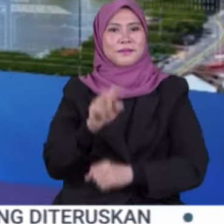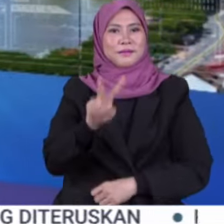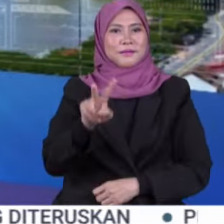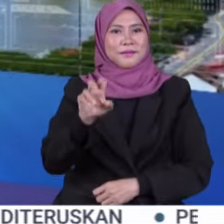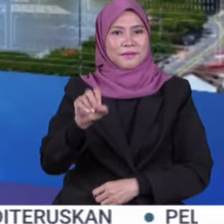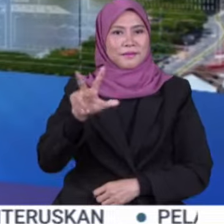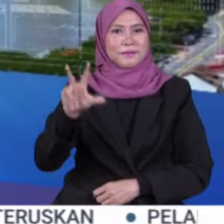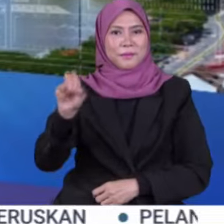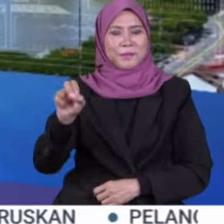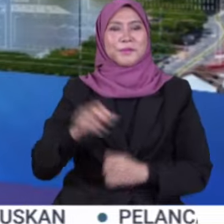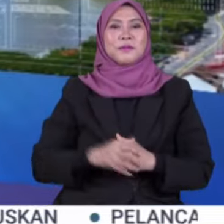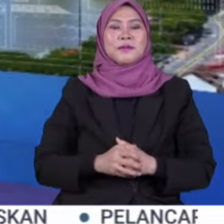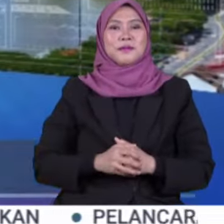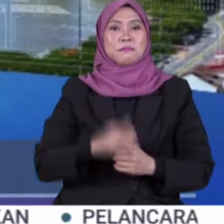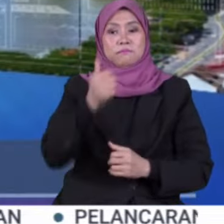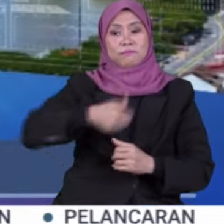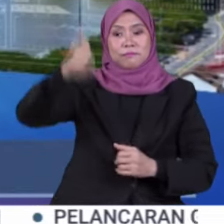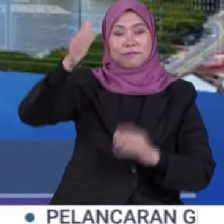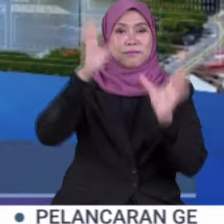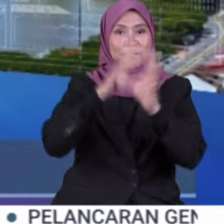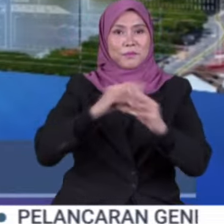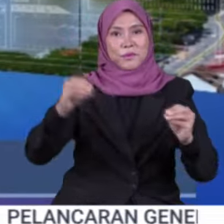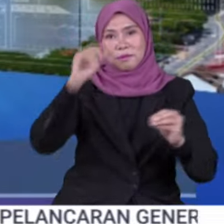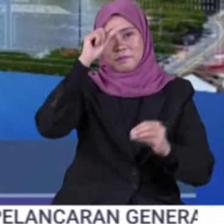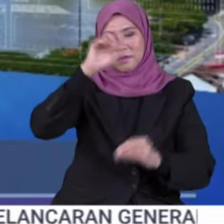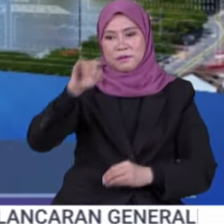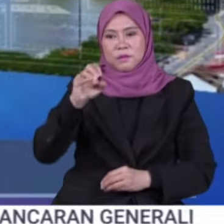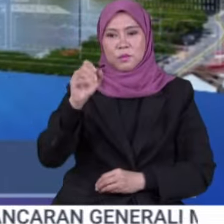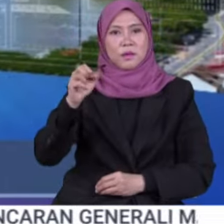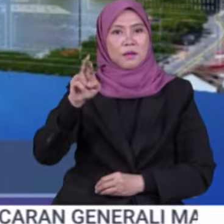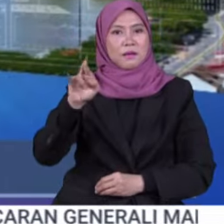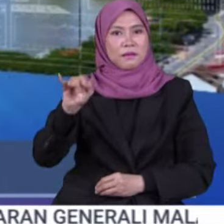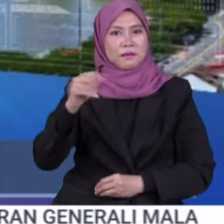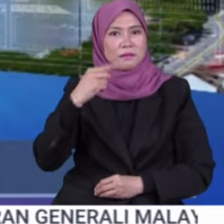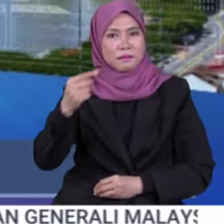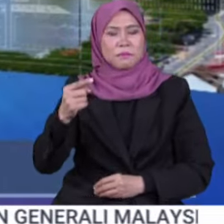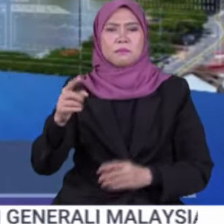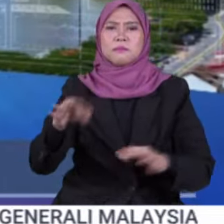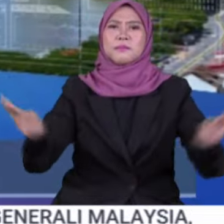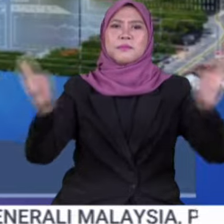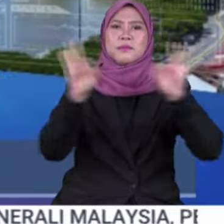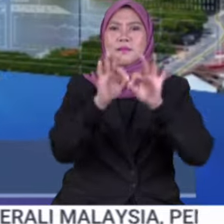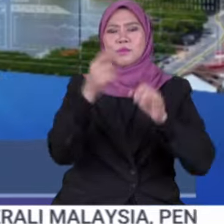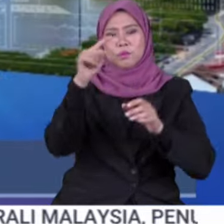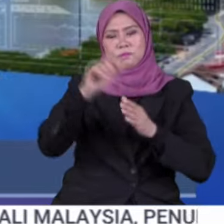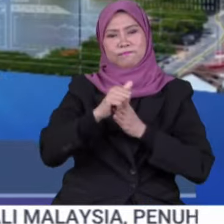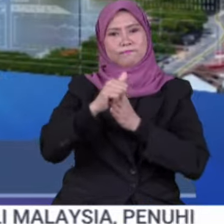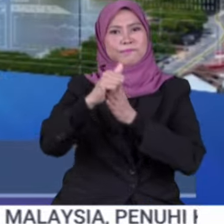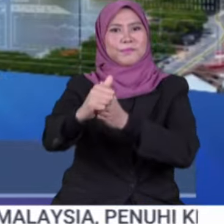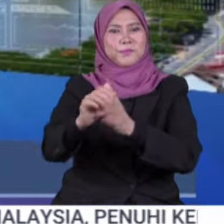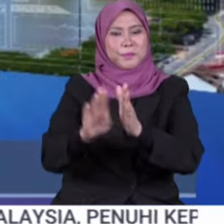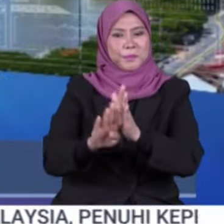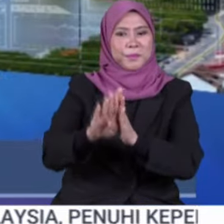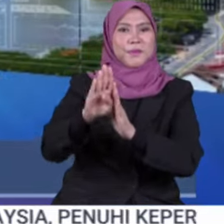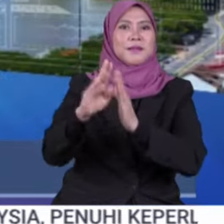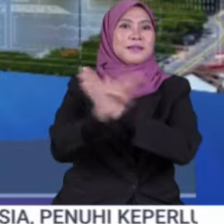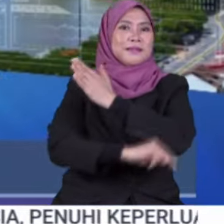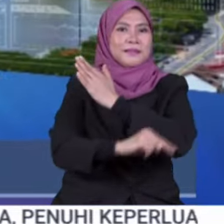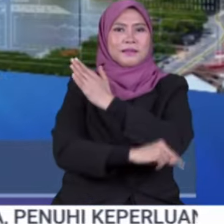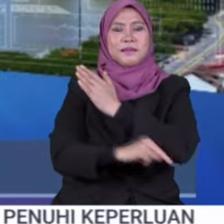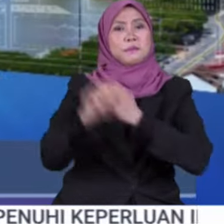2030. Premier Sarawak Dato' Patinggi Tan Sri Abang Johari Tun Apeng berkata ia penting bagi memacu pembangunan industri negeri yang kini